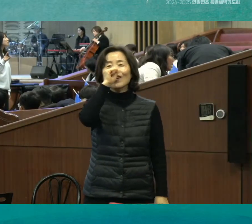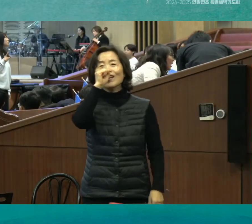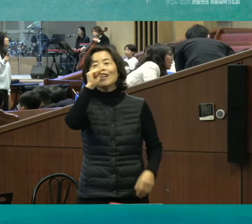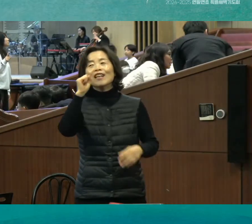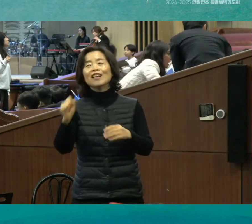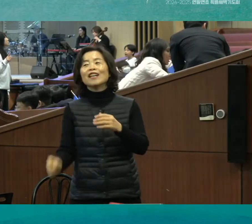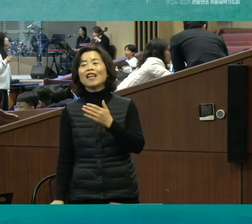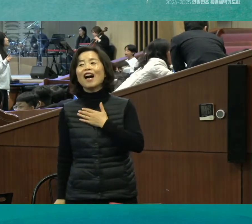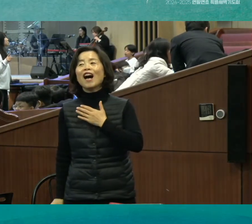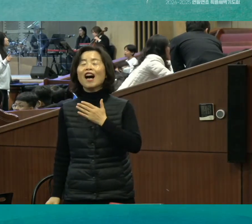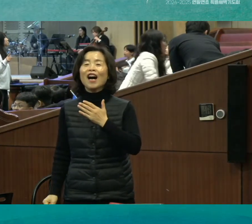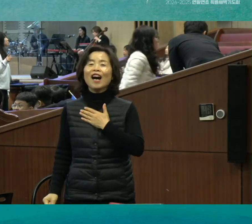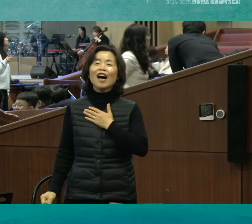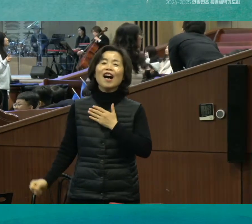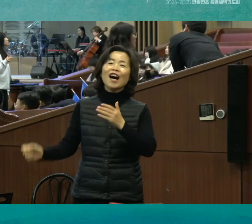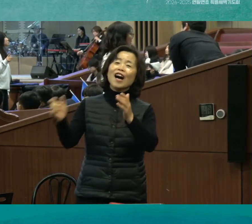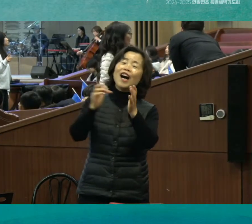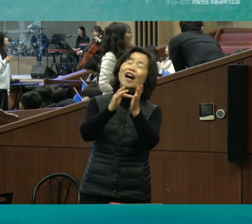난